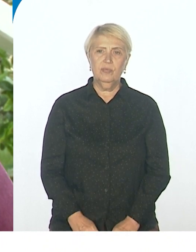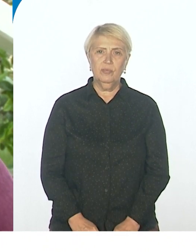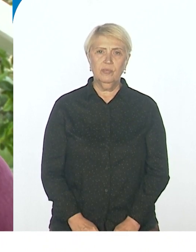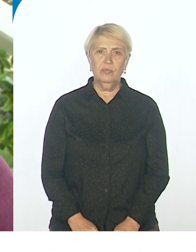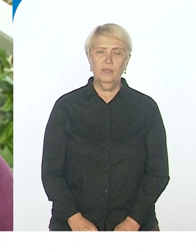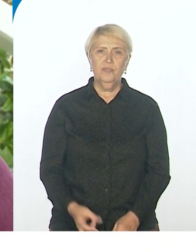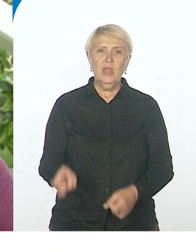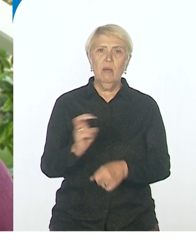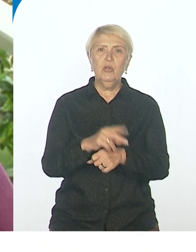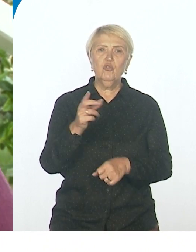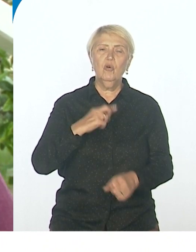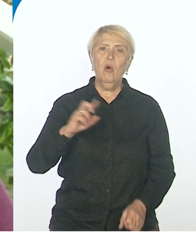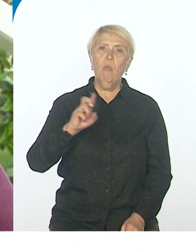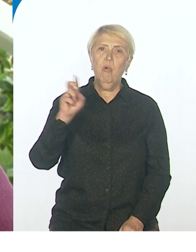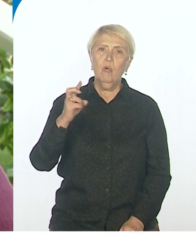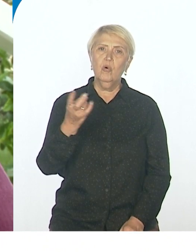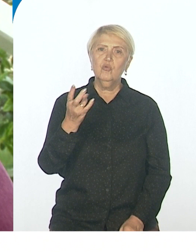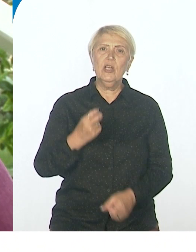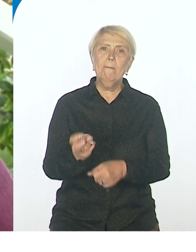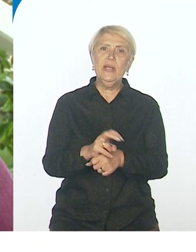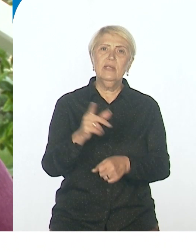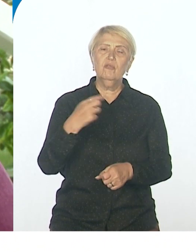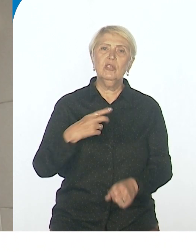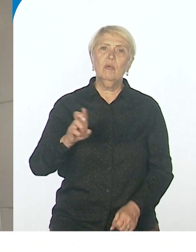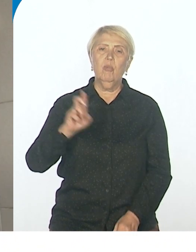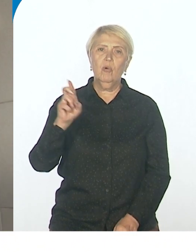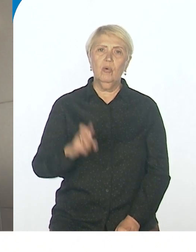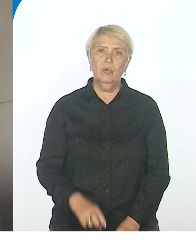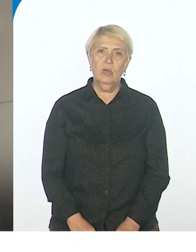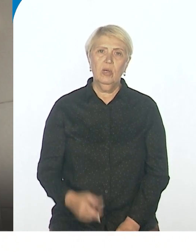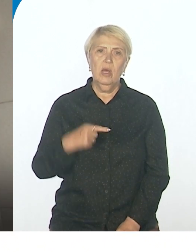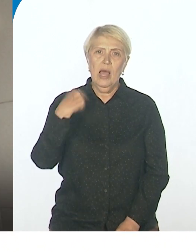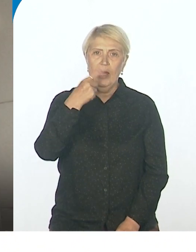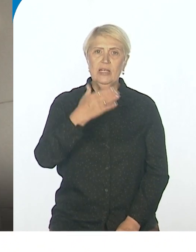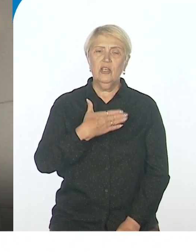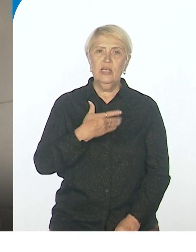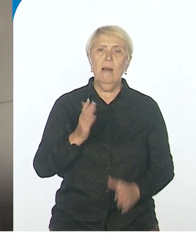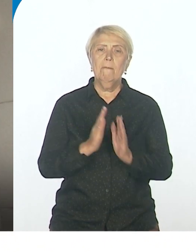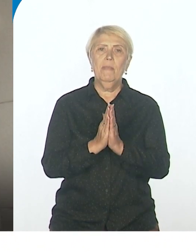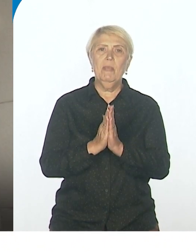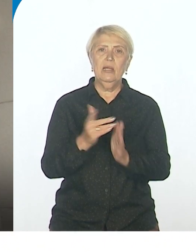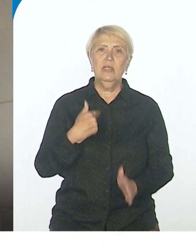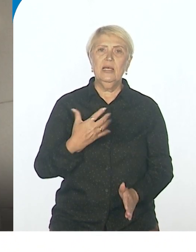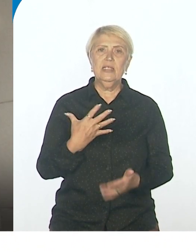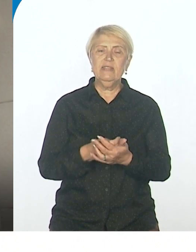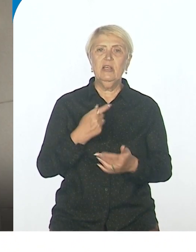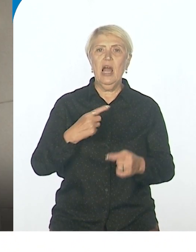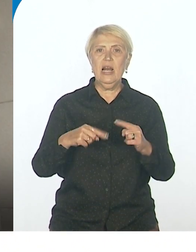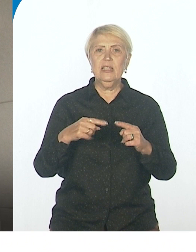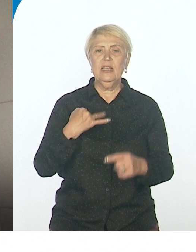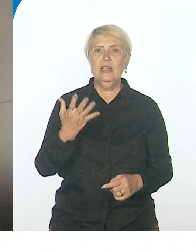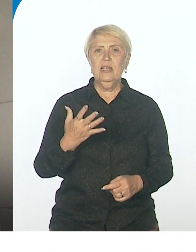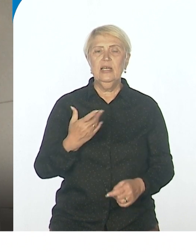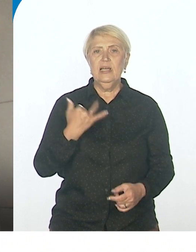не пришел к Богу, прийти к Богу. Найти силы жить дальше. Лично я, конечно, помолилась и за родных,